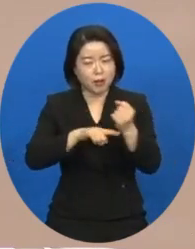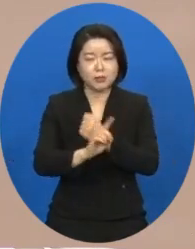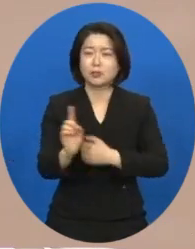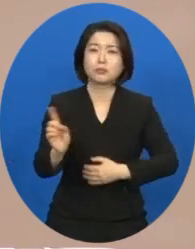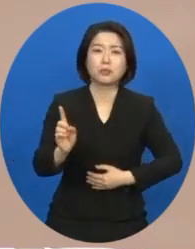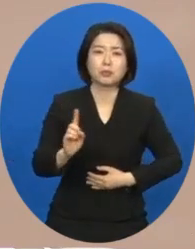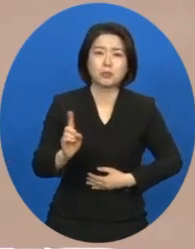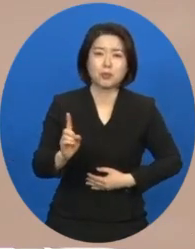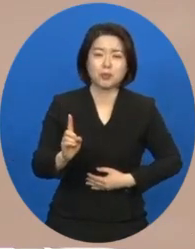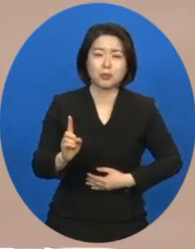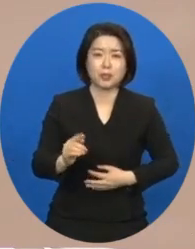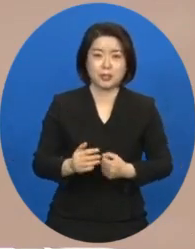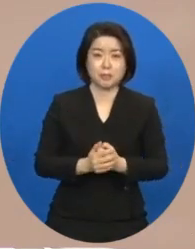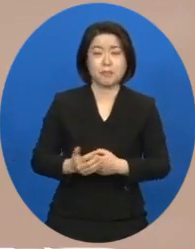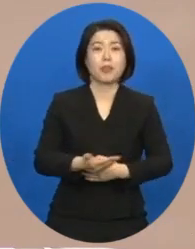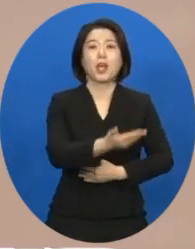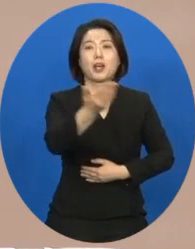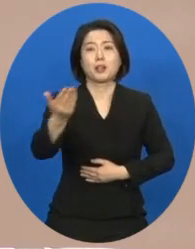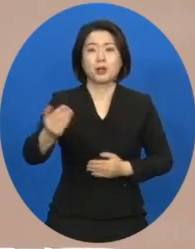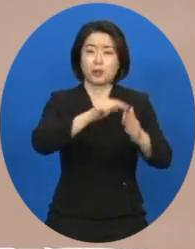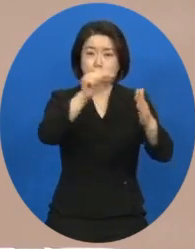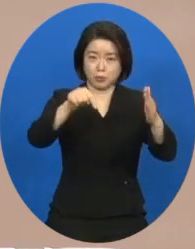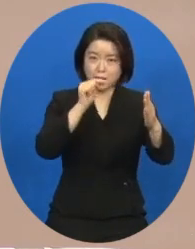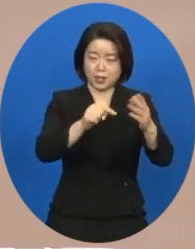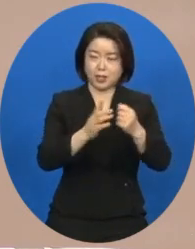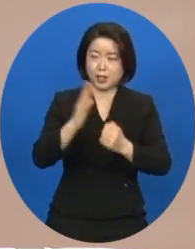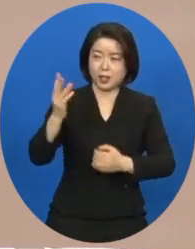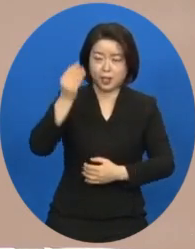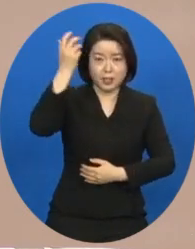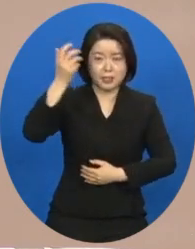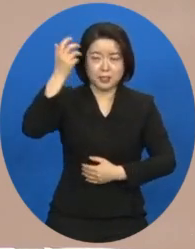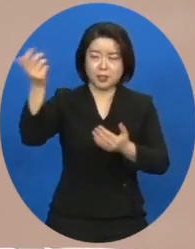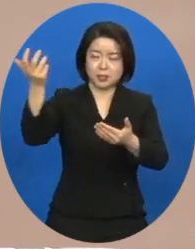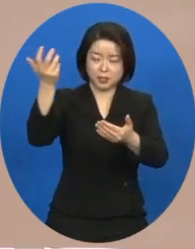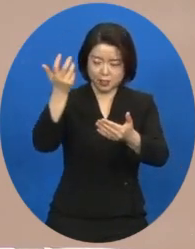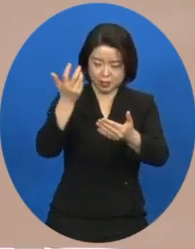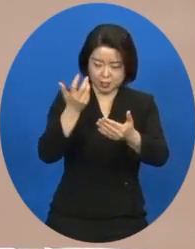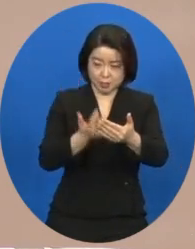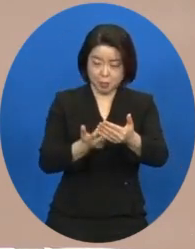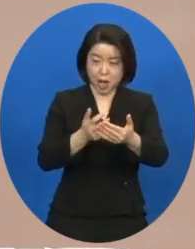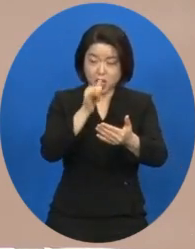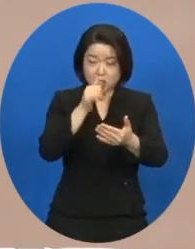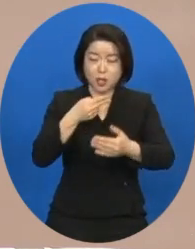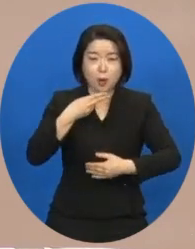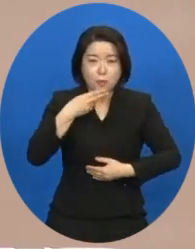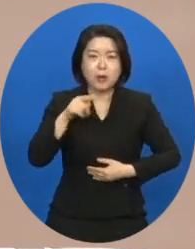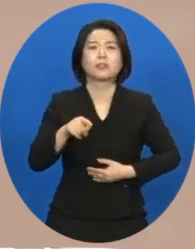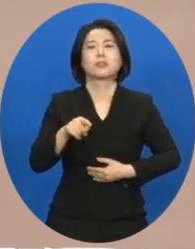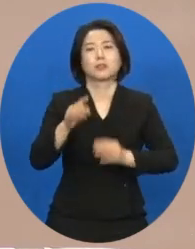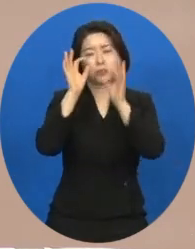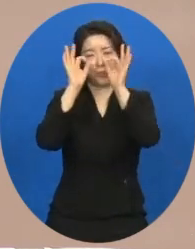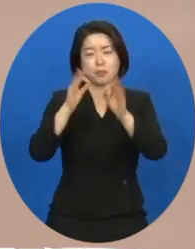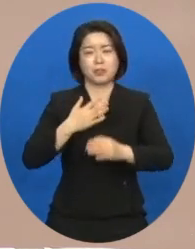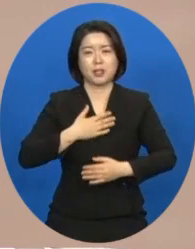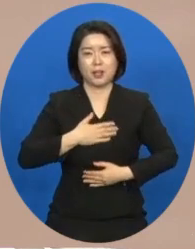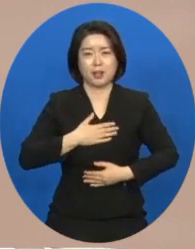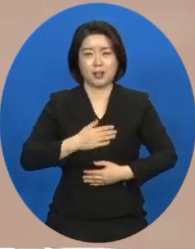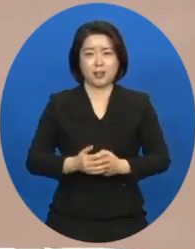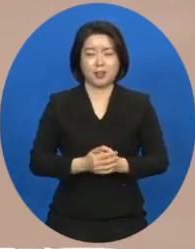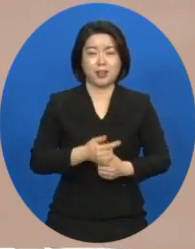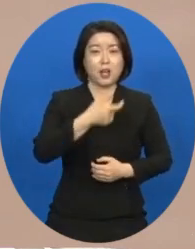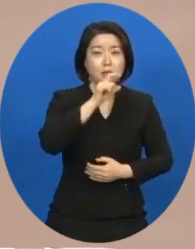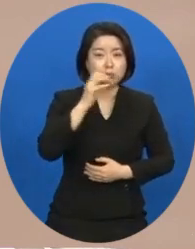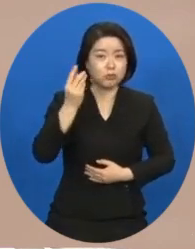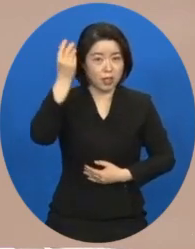말하죠? 여러분 안에 성령이 임하시게 됐는가? 그 말씀입니다. 그러니까 물과